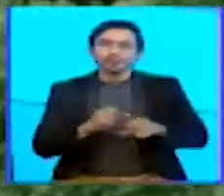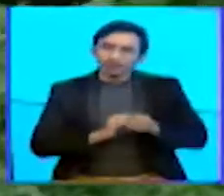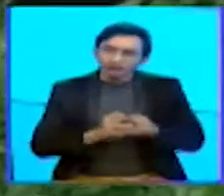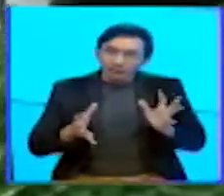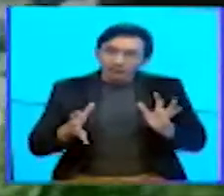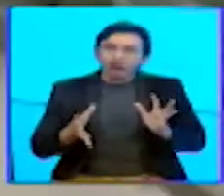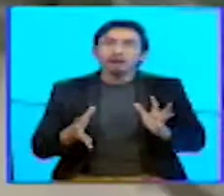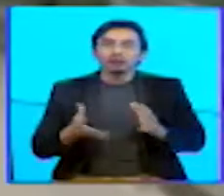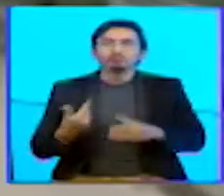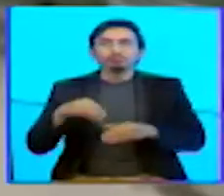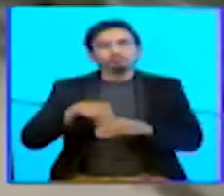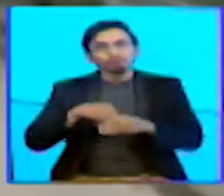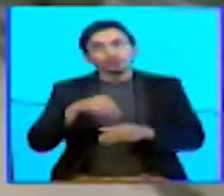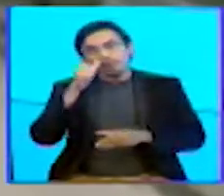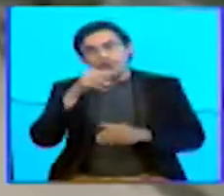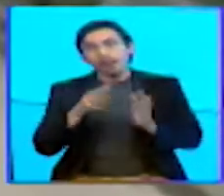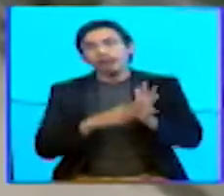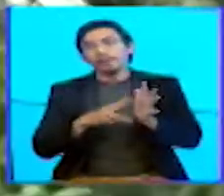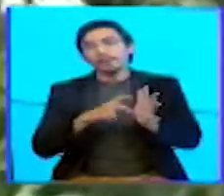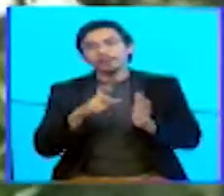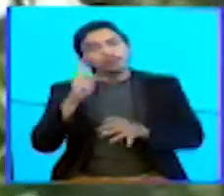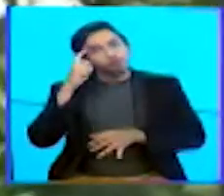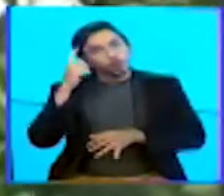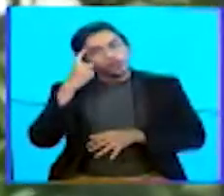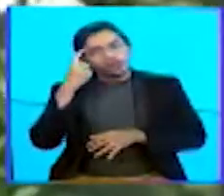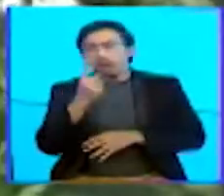melalui rekening MNC Peduli. Berapapun bantuan yang Anda